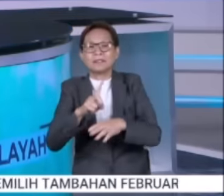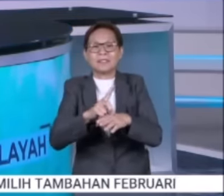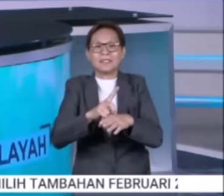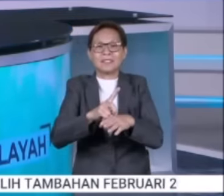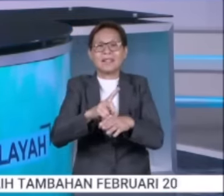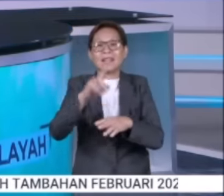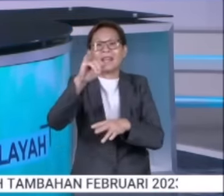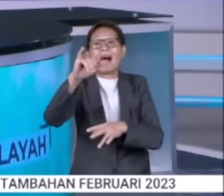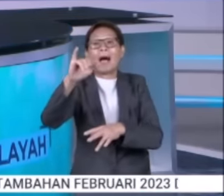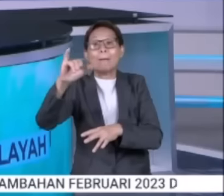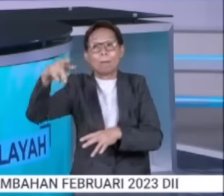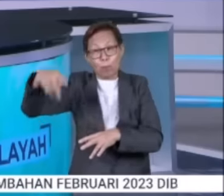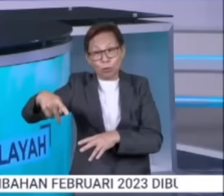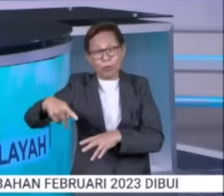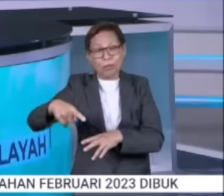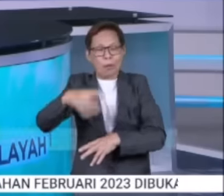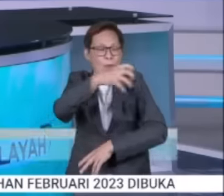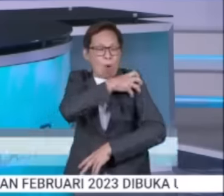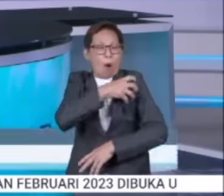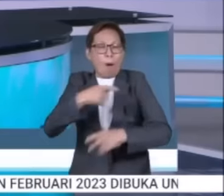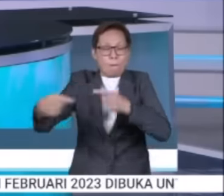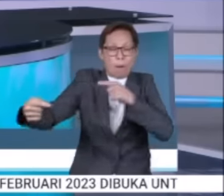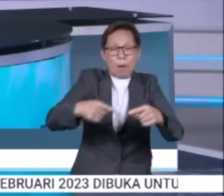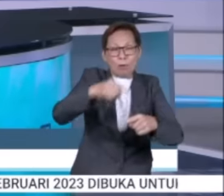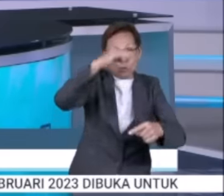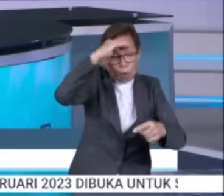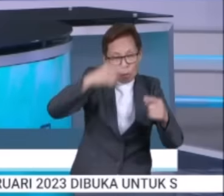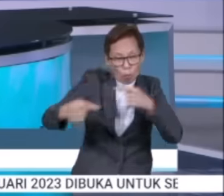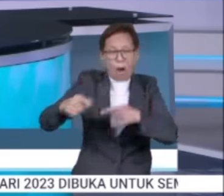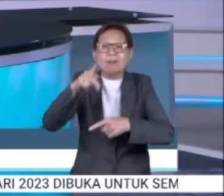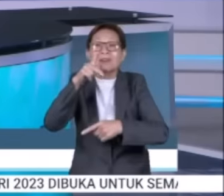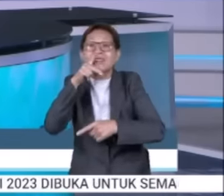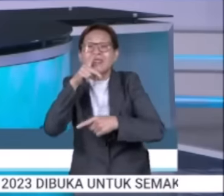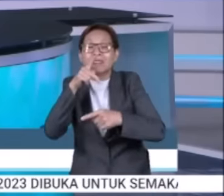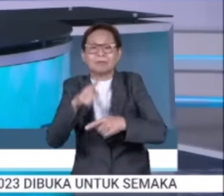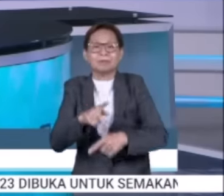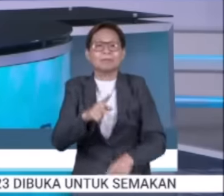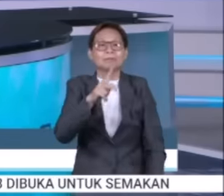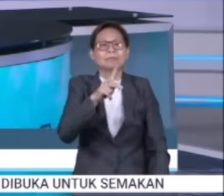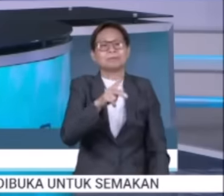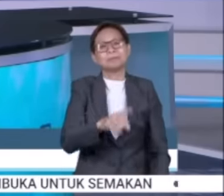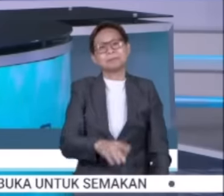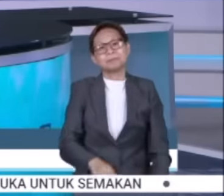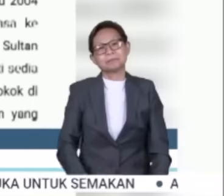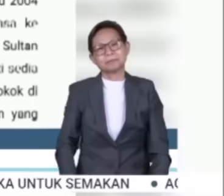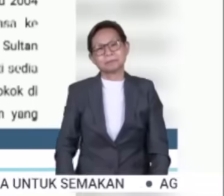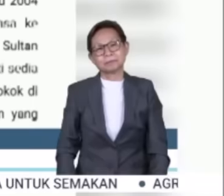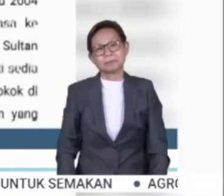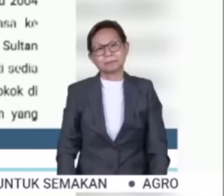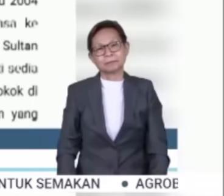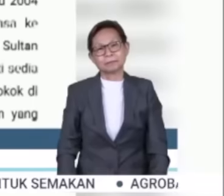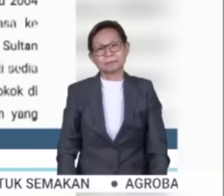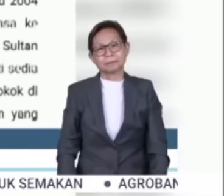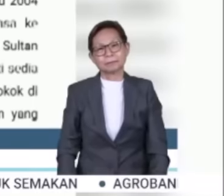Puteri. Penguatkuasaan dilakukan pada perlawanan JDT menentang Kedah Darul Aman KDA FC.